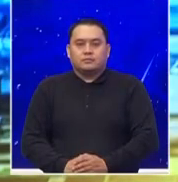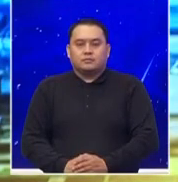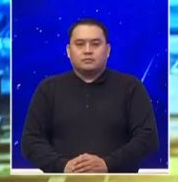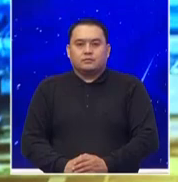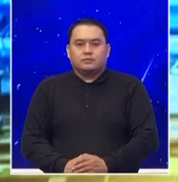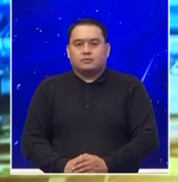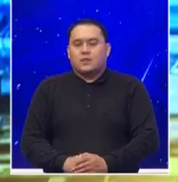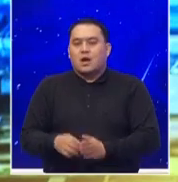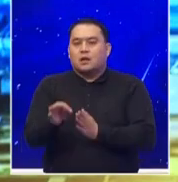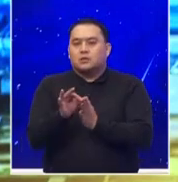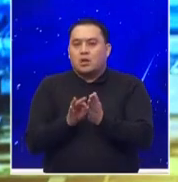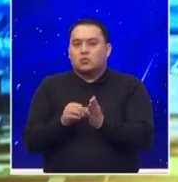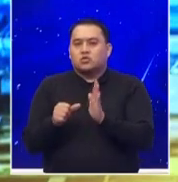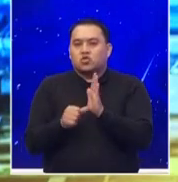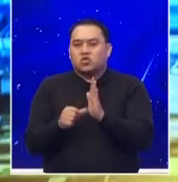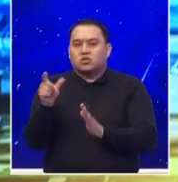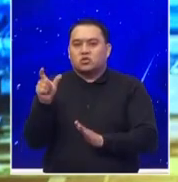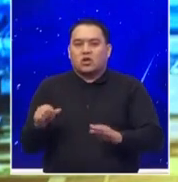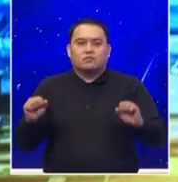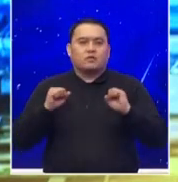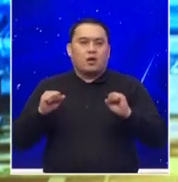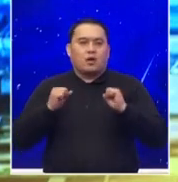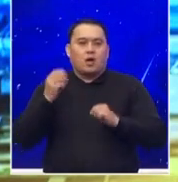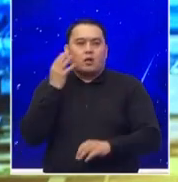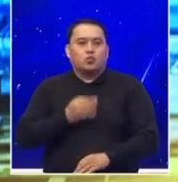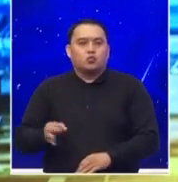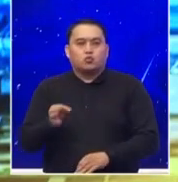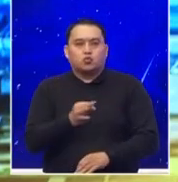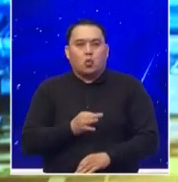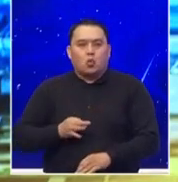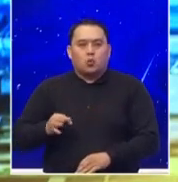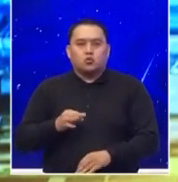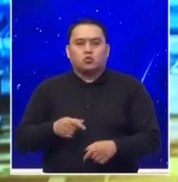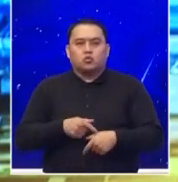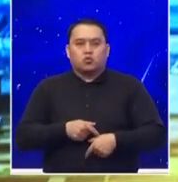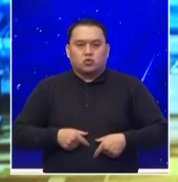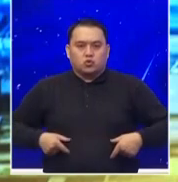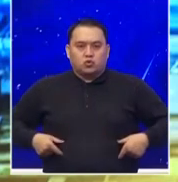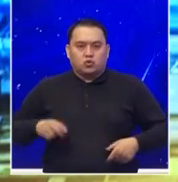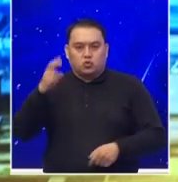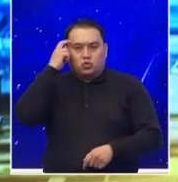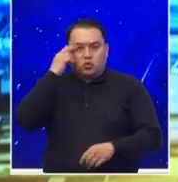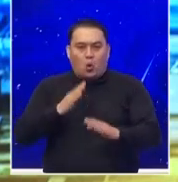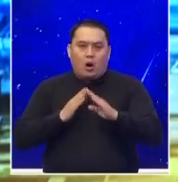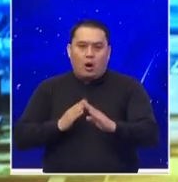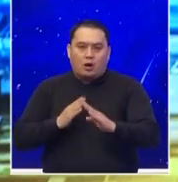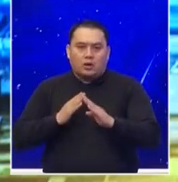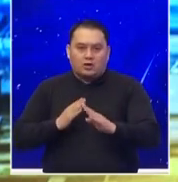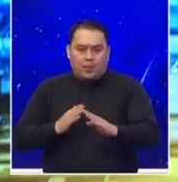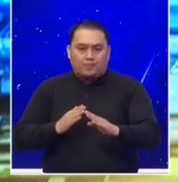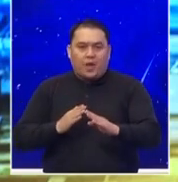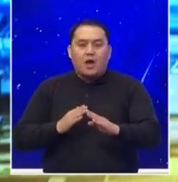Путь воина. Сразу 6 спортсменов Алматинской области удостоились престижных черных поясов по карате